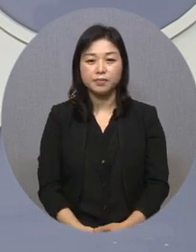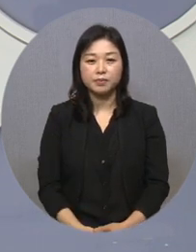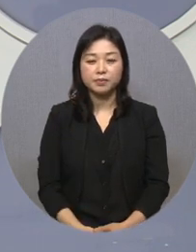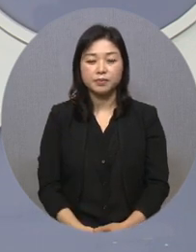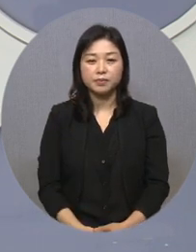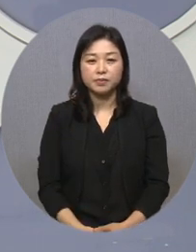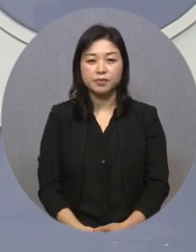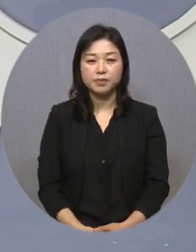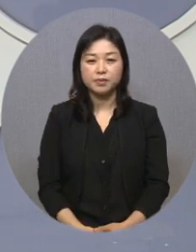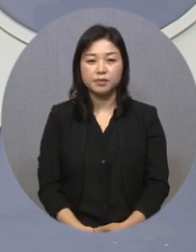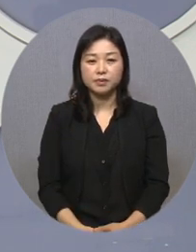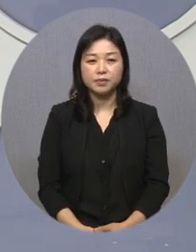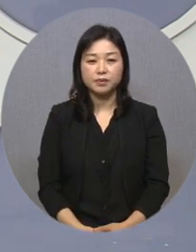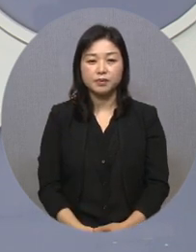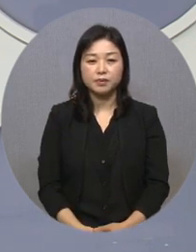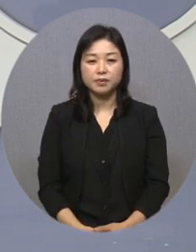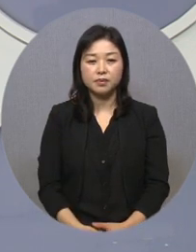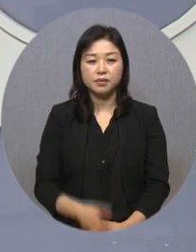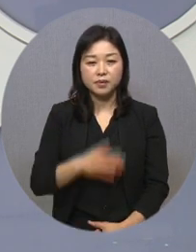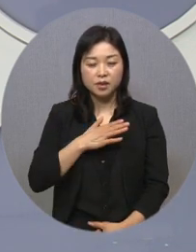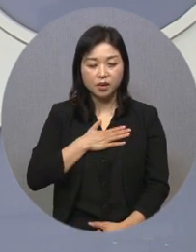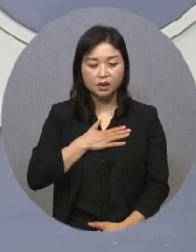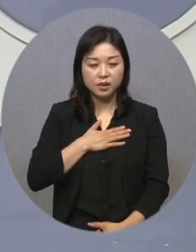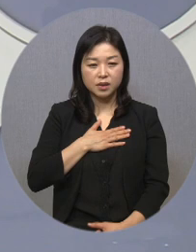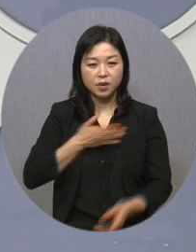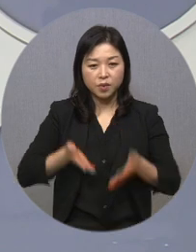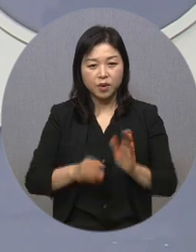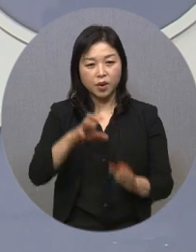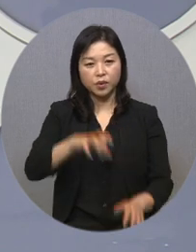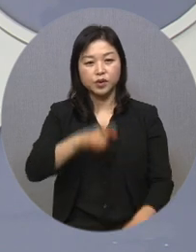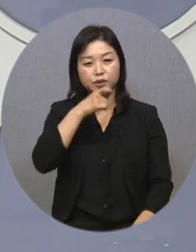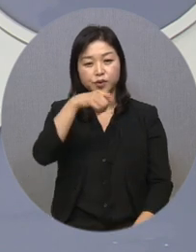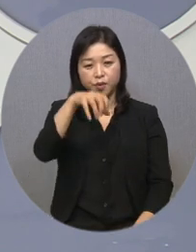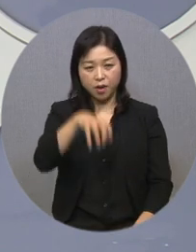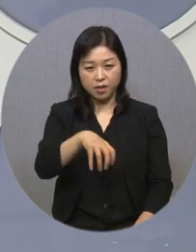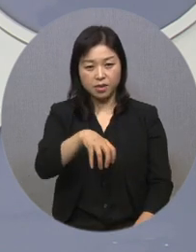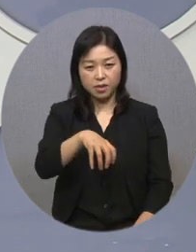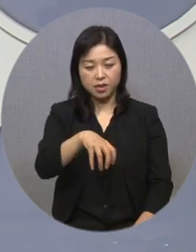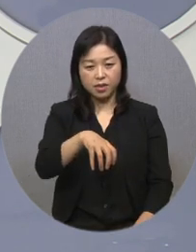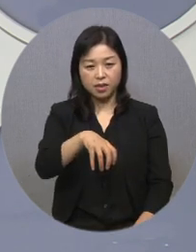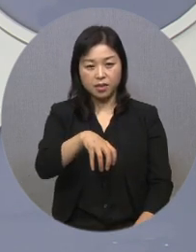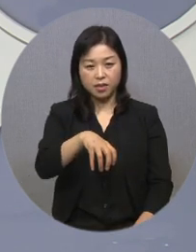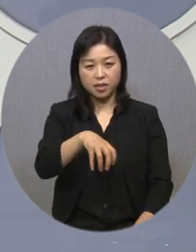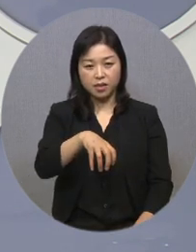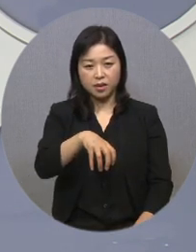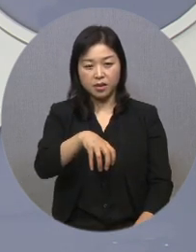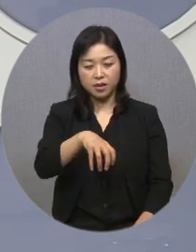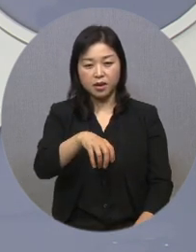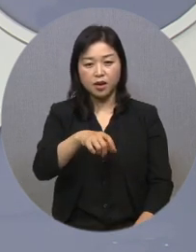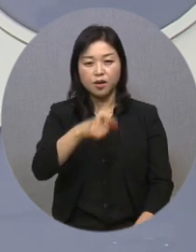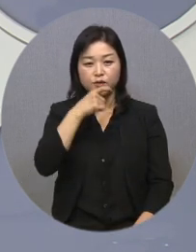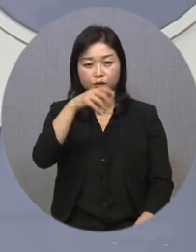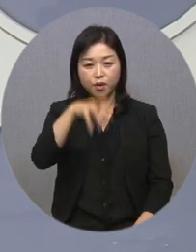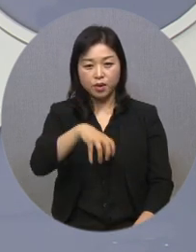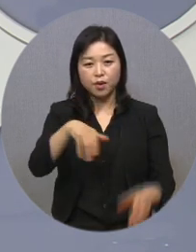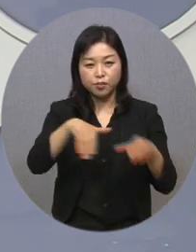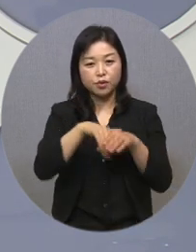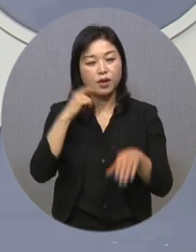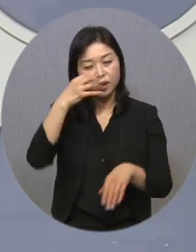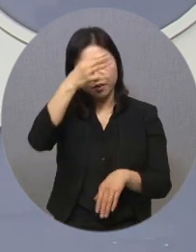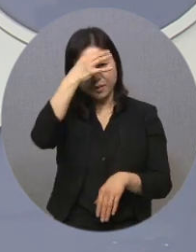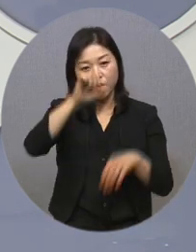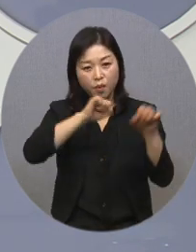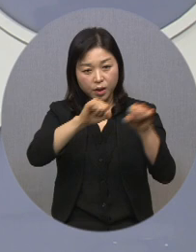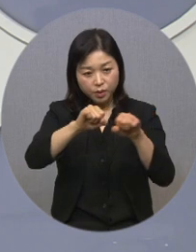있는 부분은 이제 저는 수원이 고향이어서 수원의 문화예술 활동과 환경운동을 같이